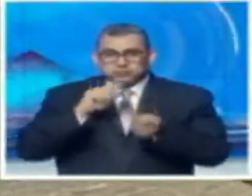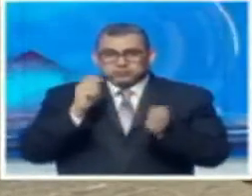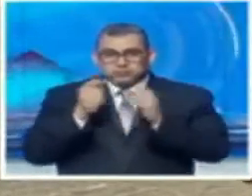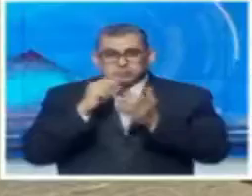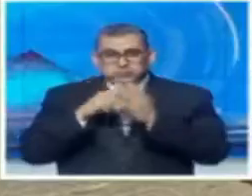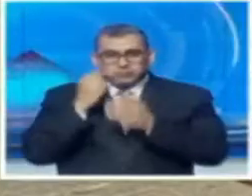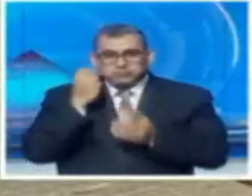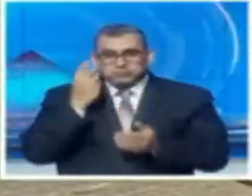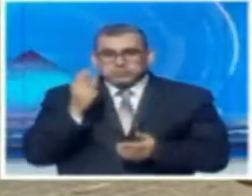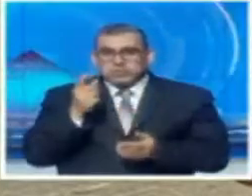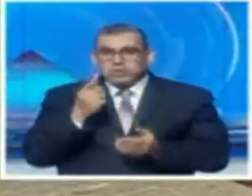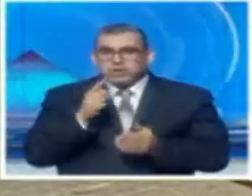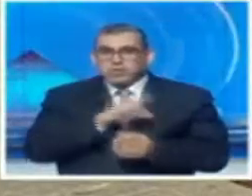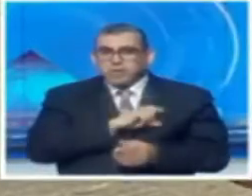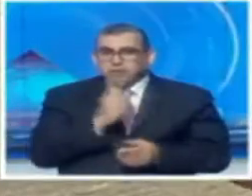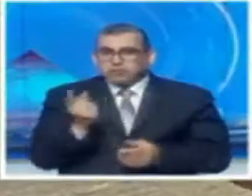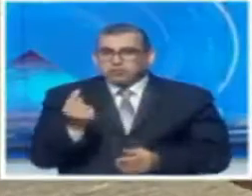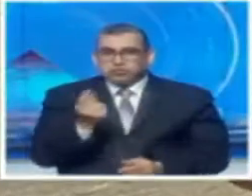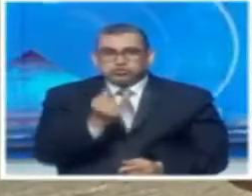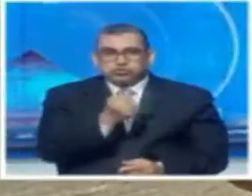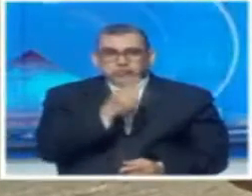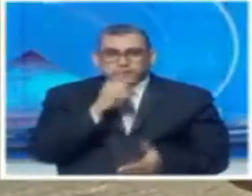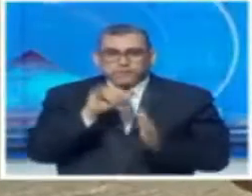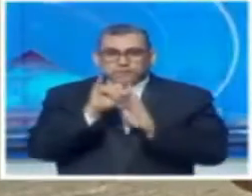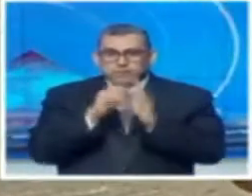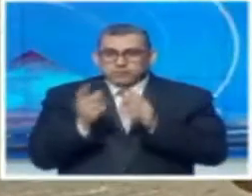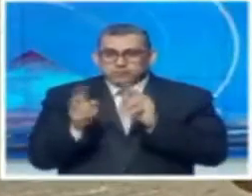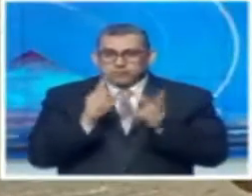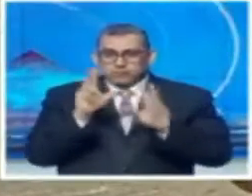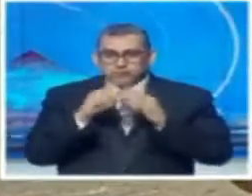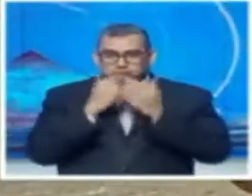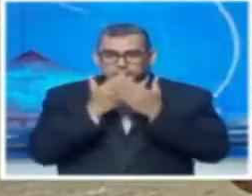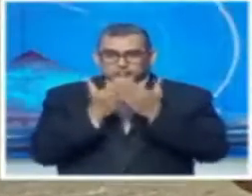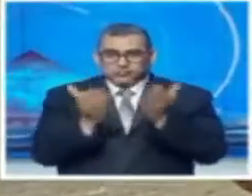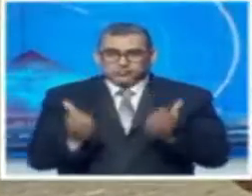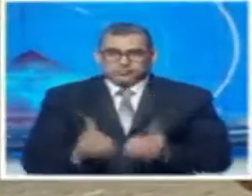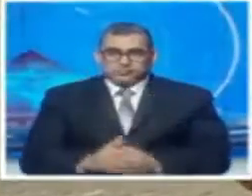لآراء الطلاب في هذين المادتين. محمد الخطيب، التلفزيون المصري.